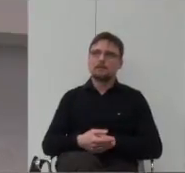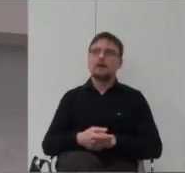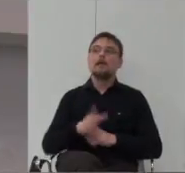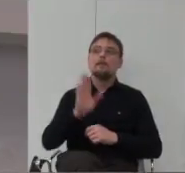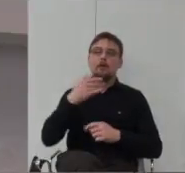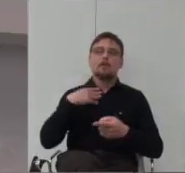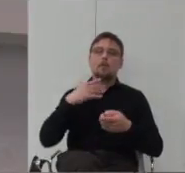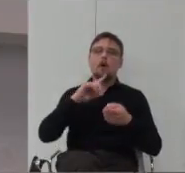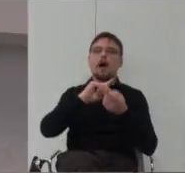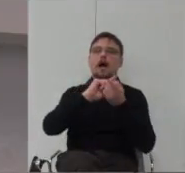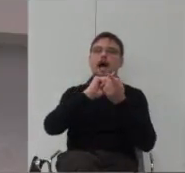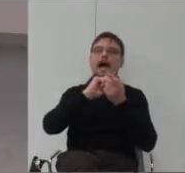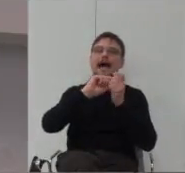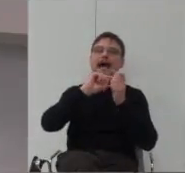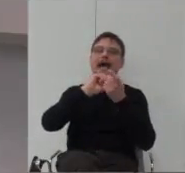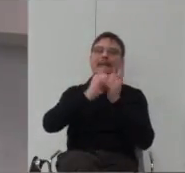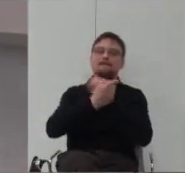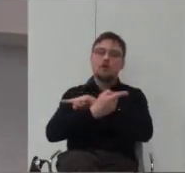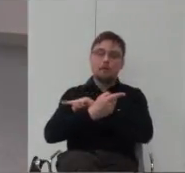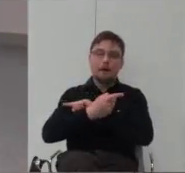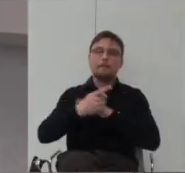pukania.